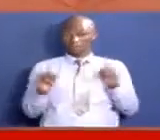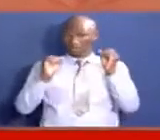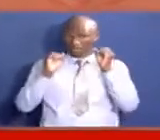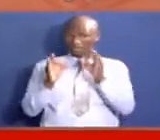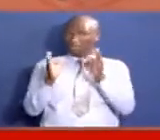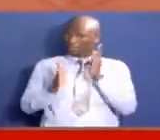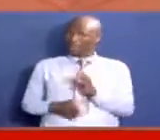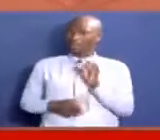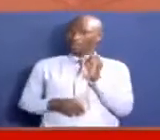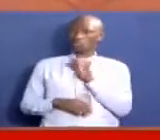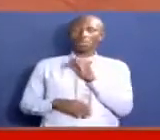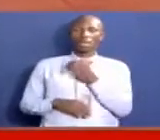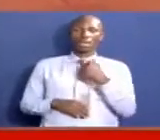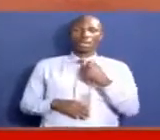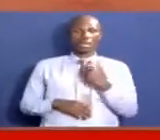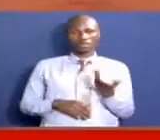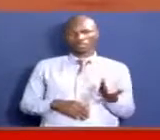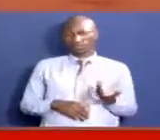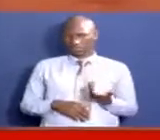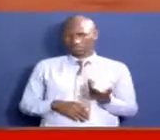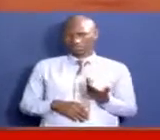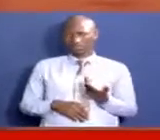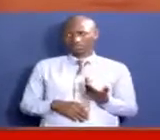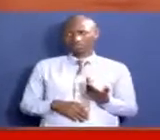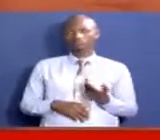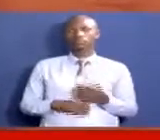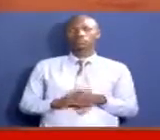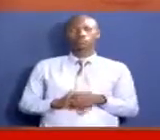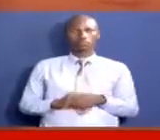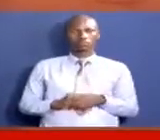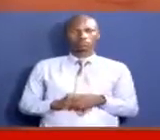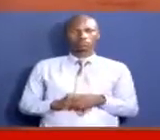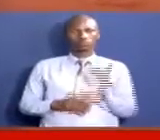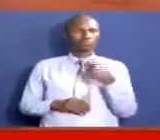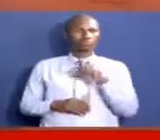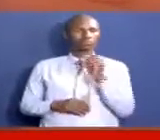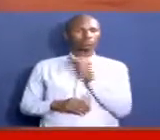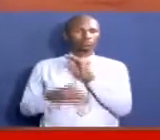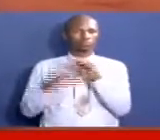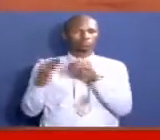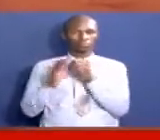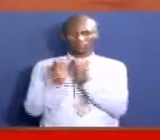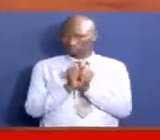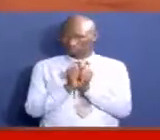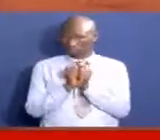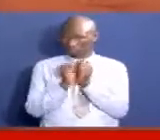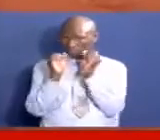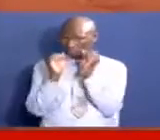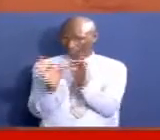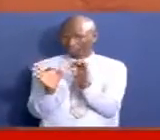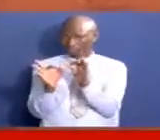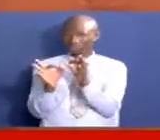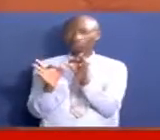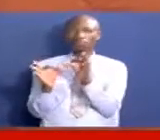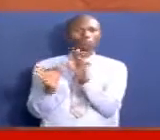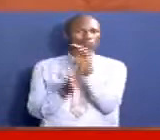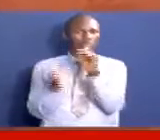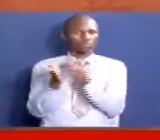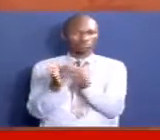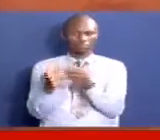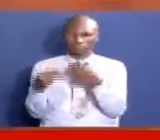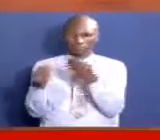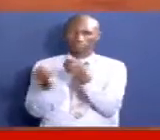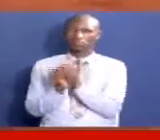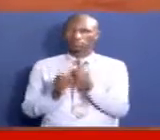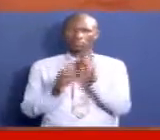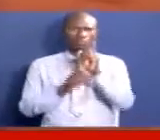mundu ina malalamishi. Hithi ya natu unga meita tuwele wakama na hithi onze. Tukumi ya malalamishi pamwe. Hithi ya nituwa tunenga netuwe pamwe. Payo ndu